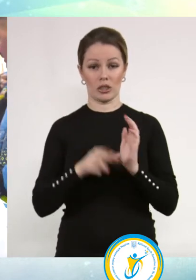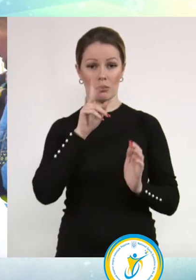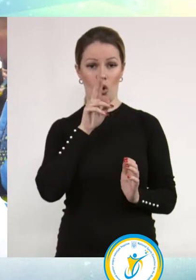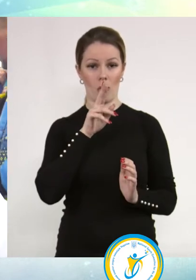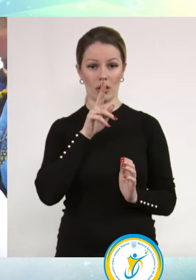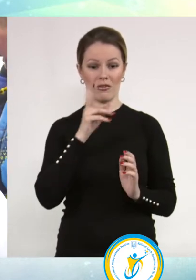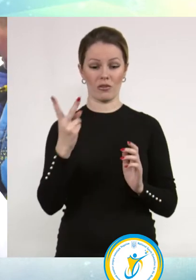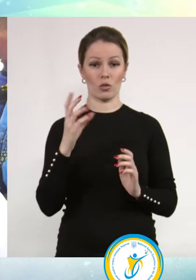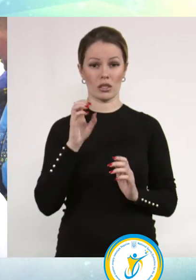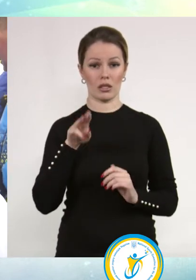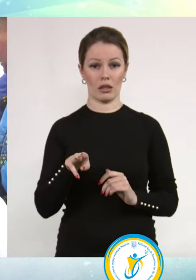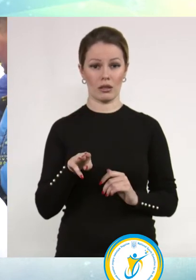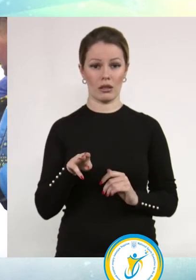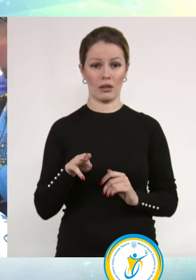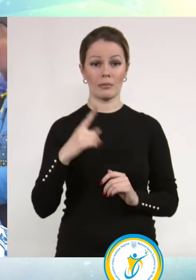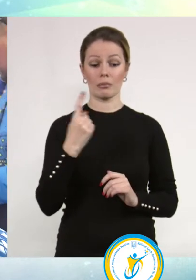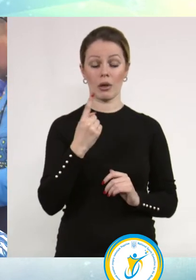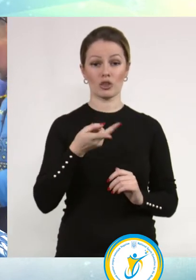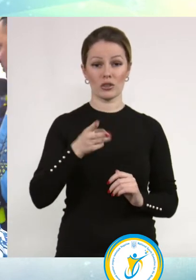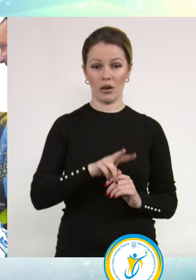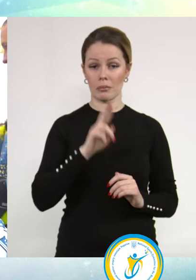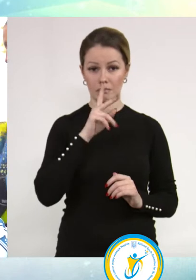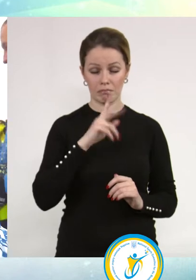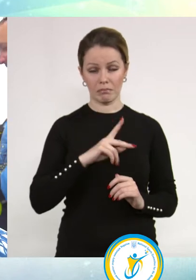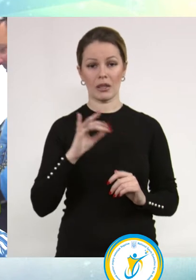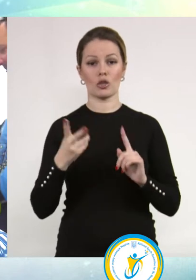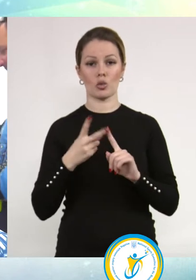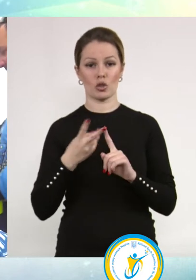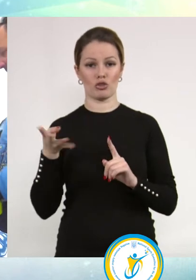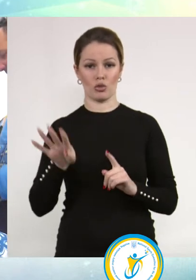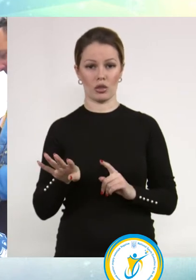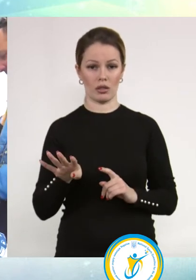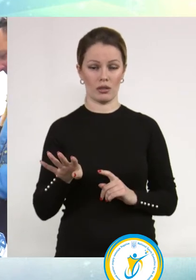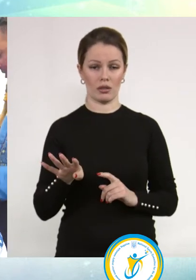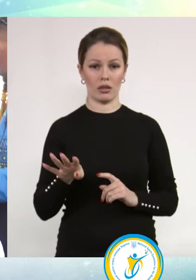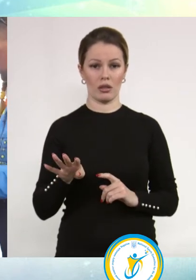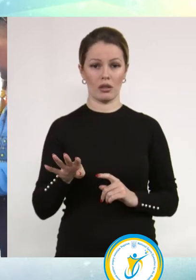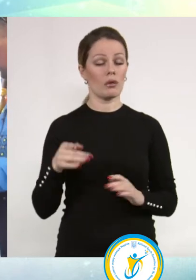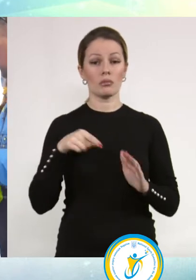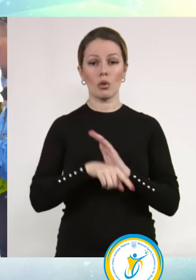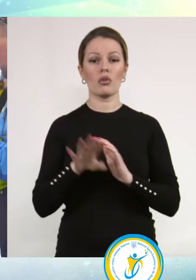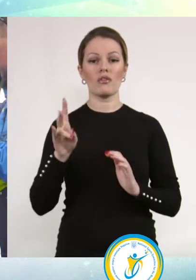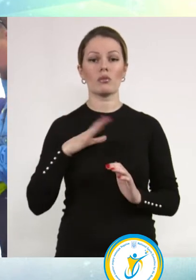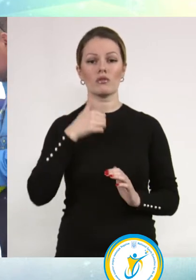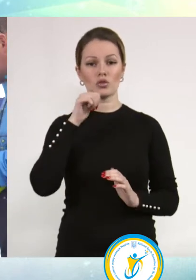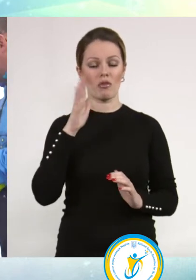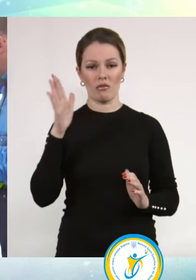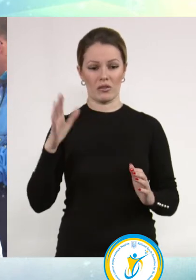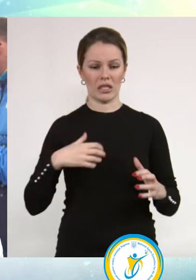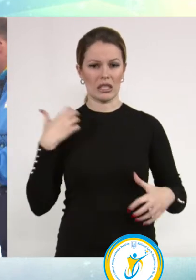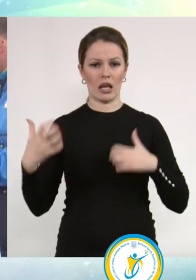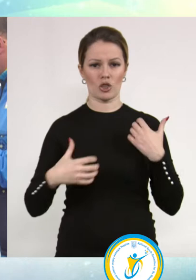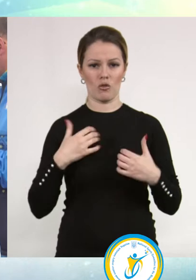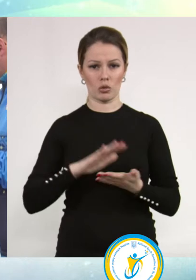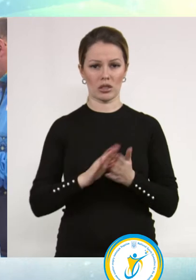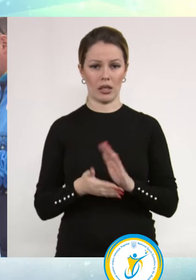6 промахів в 2 сетах. Перший він 2 стратив, і другий він 4. Тобто він вчора був дійсно в стресовому